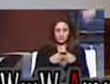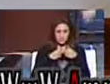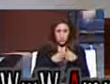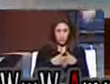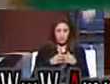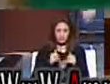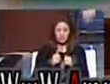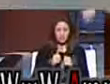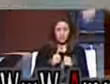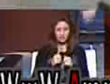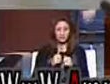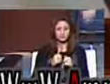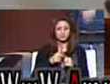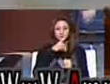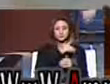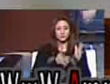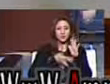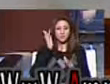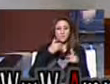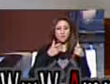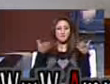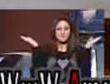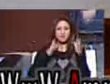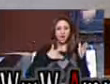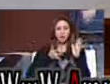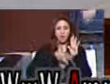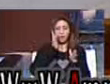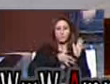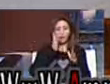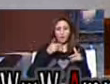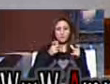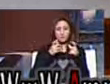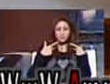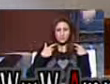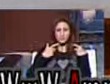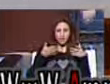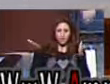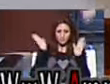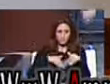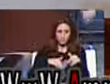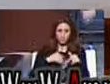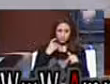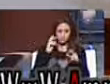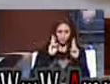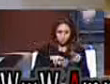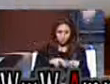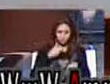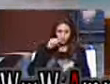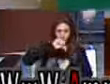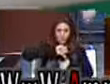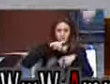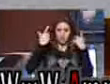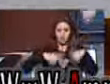بالقيام مهربي أسلحة بدفن كميات كبيرة من الأسلحة داخل أحد المقابر القديمة بمنطقة